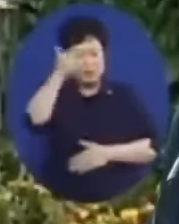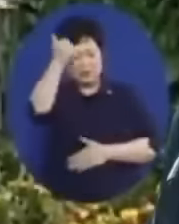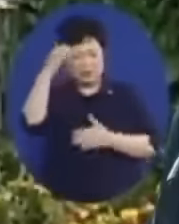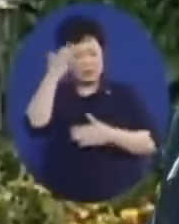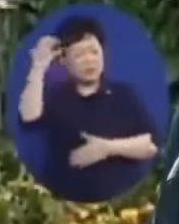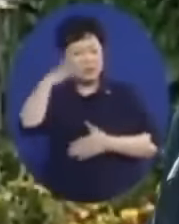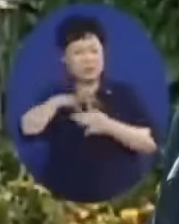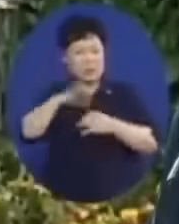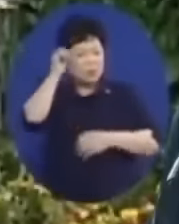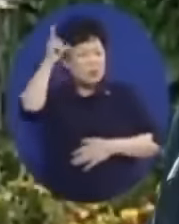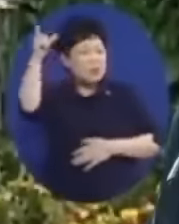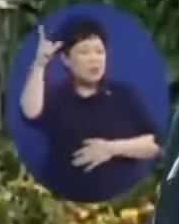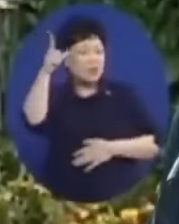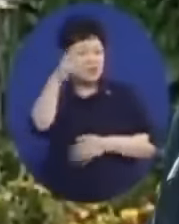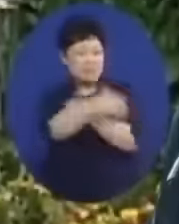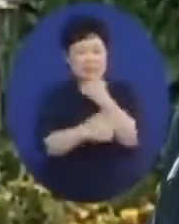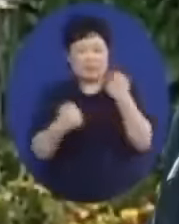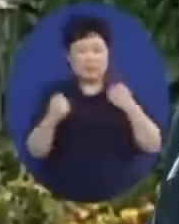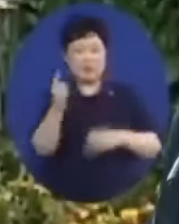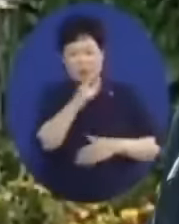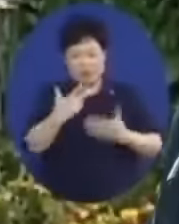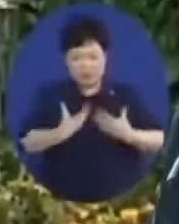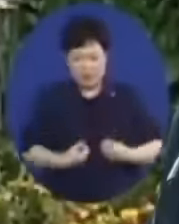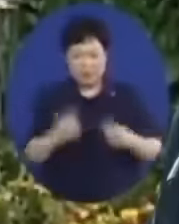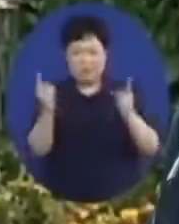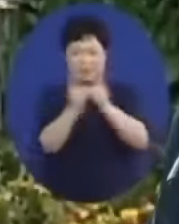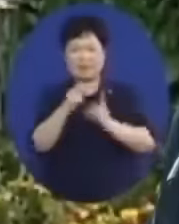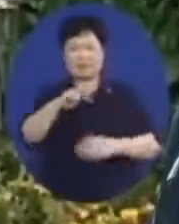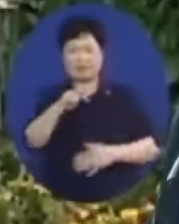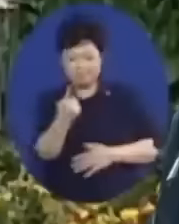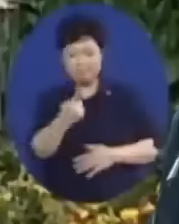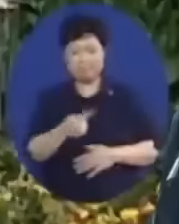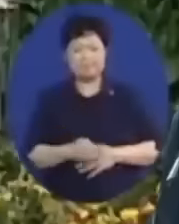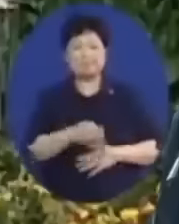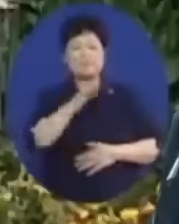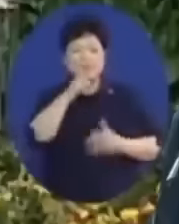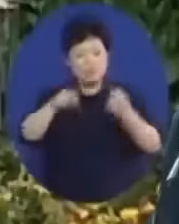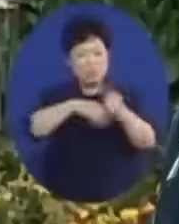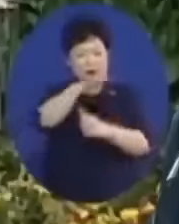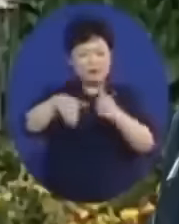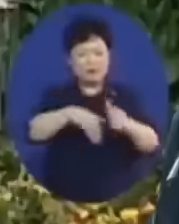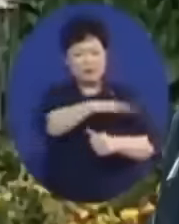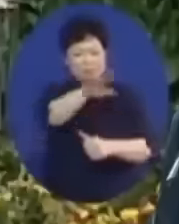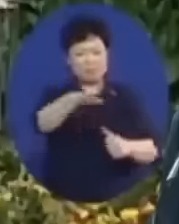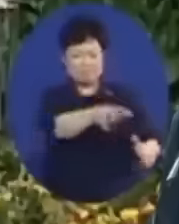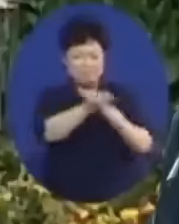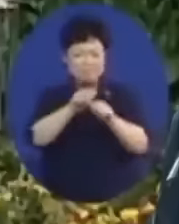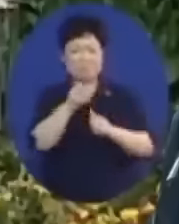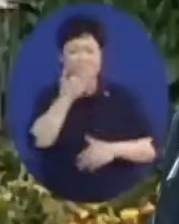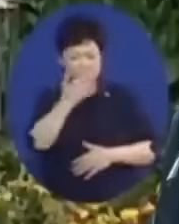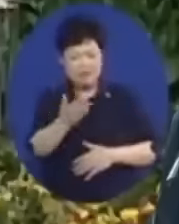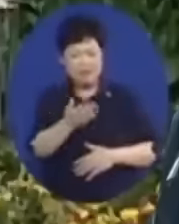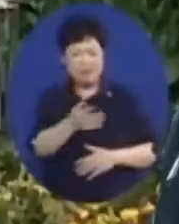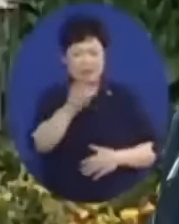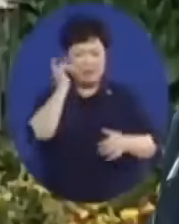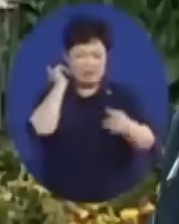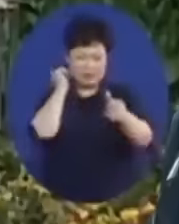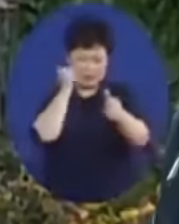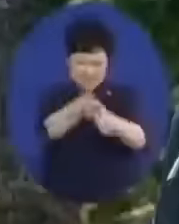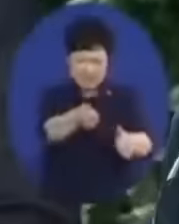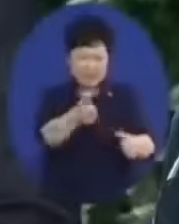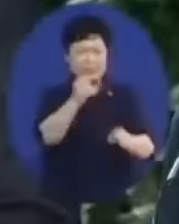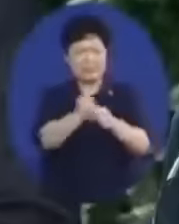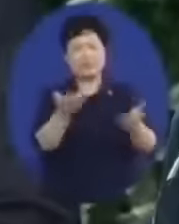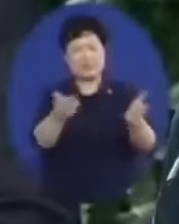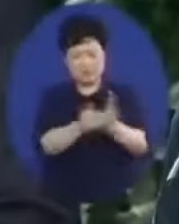그 위대한 능력으로 어떠한 절망에 처하시더라도 그런 환경에서 우리를 건져내주고 이기게 만들어주는